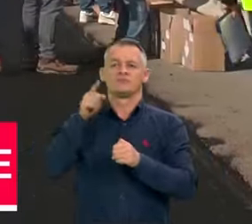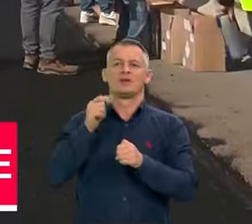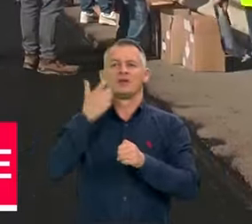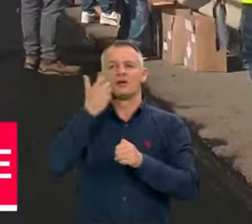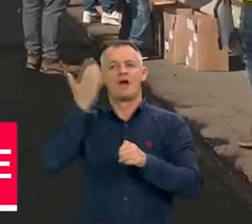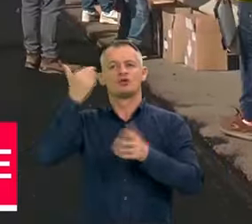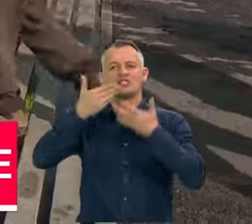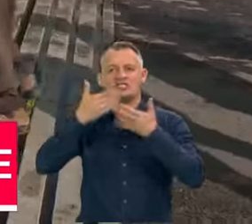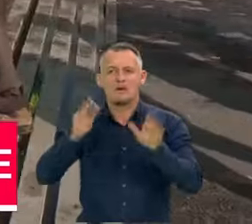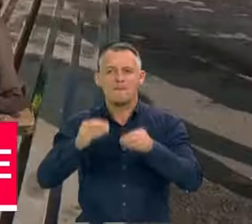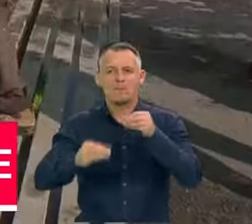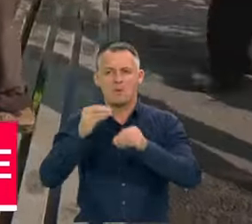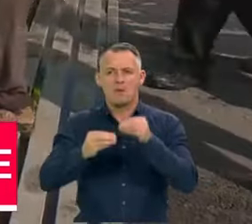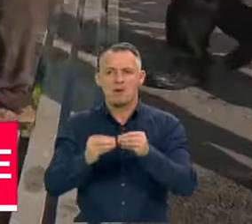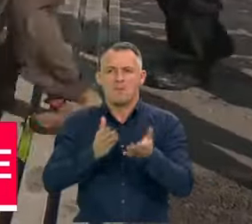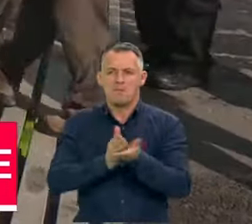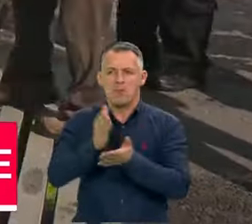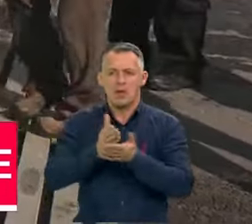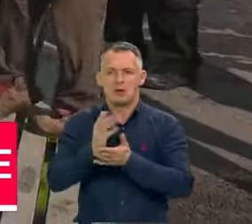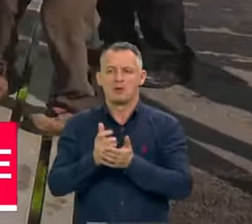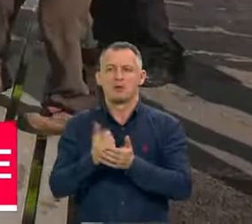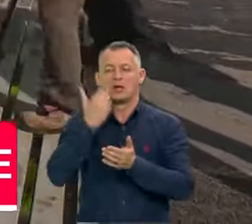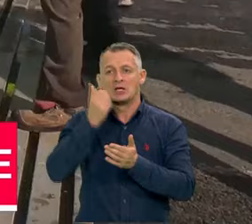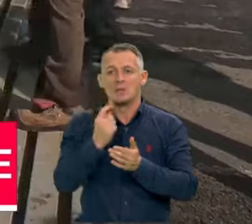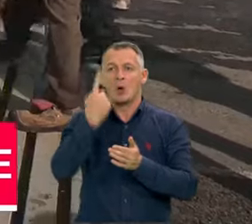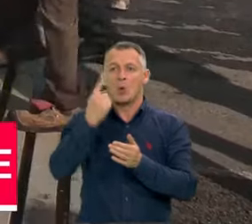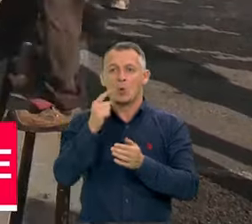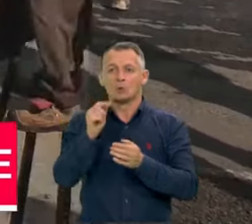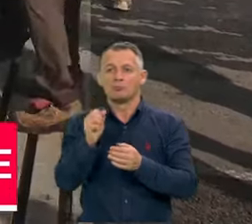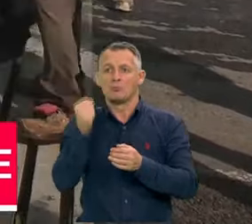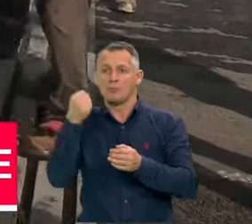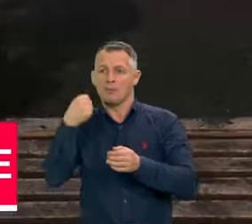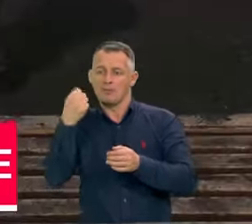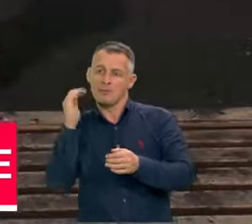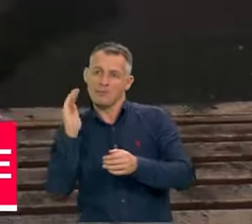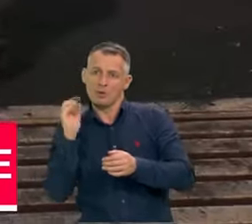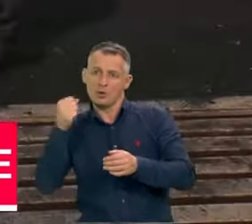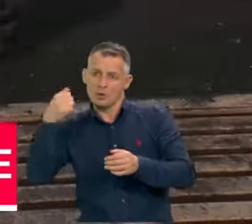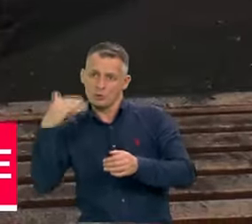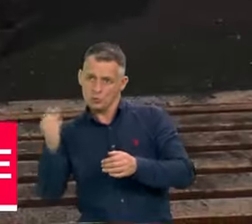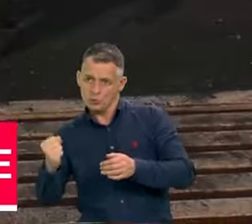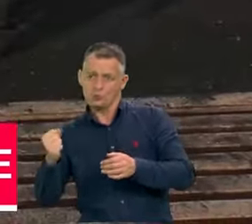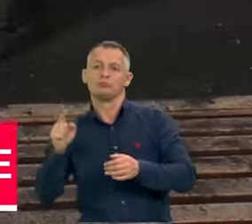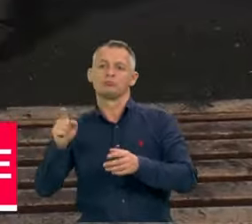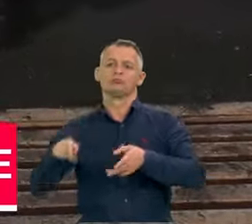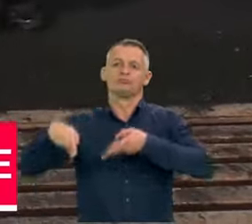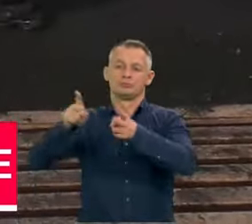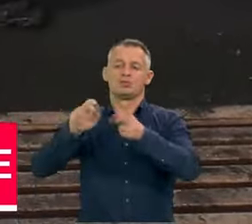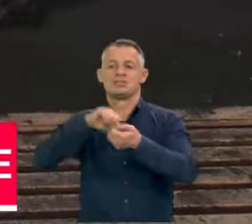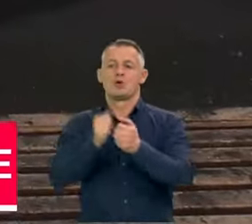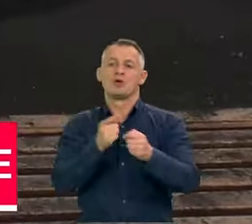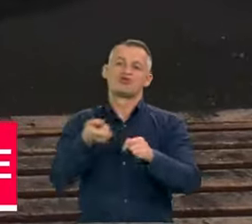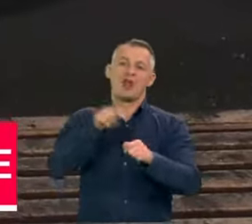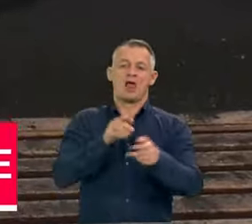când a fost deschis problemele s au ținut lanț când pe un sens când pe celălalt au apărut defecte la structurile metalice or fisuri în